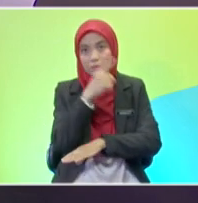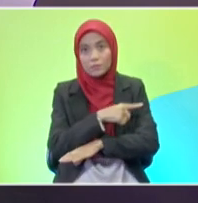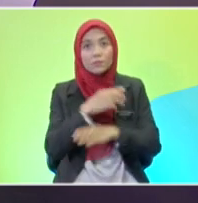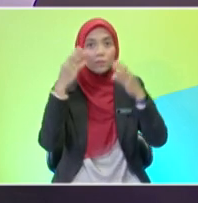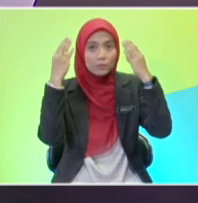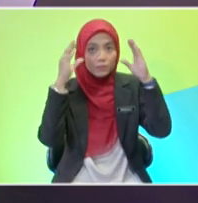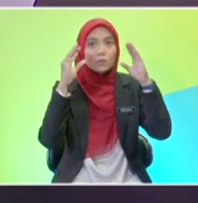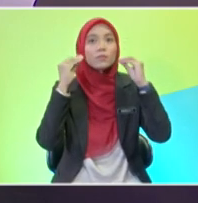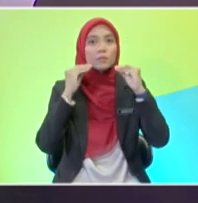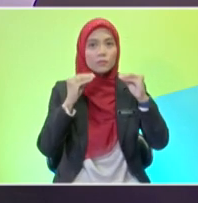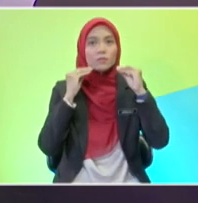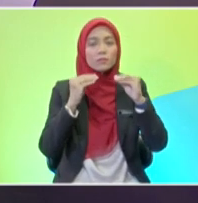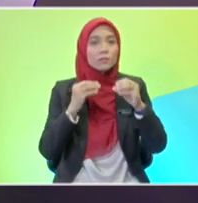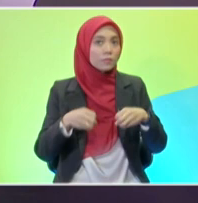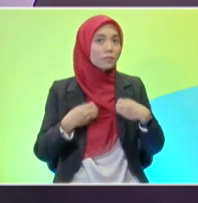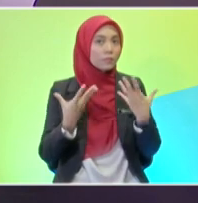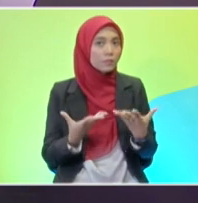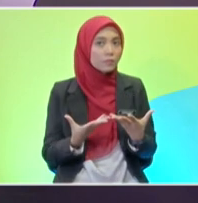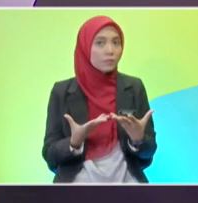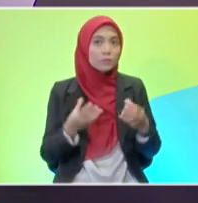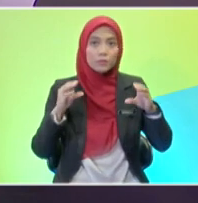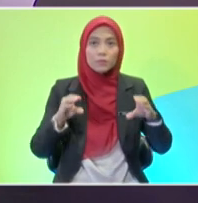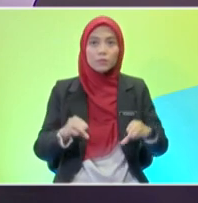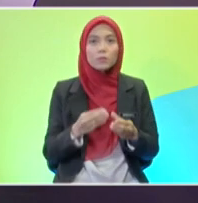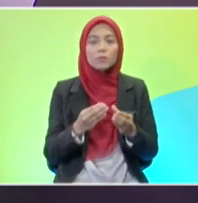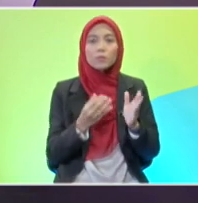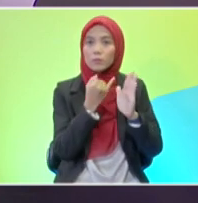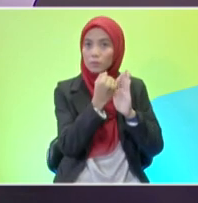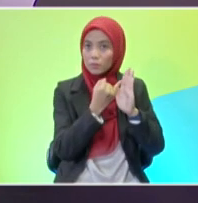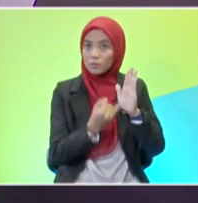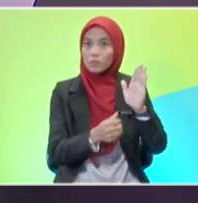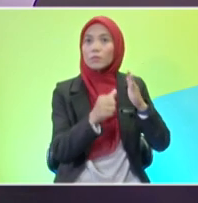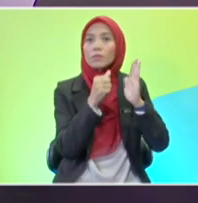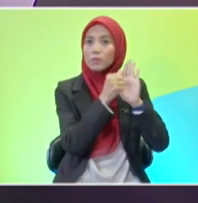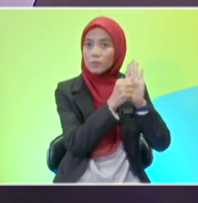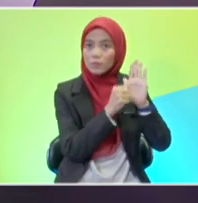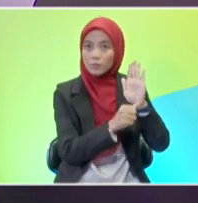kegunaannya menghasilkan lakaran motif untuk ukiran kayu